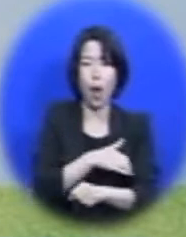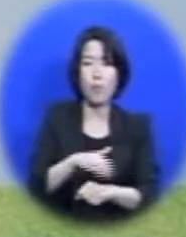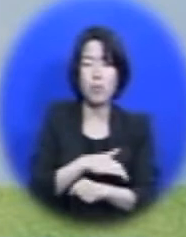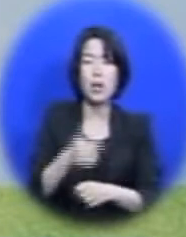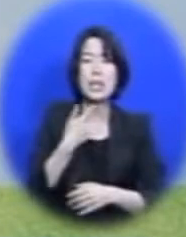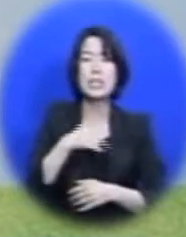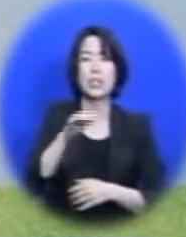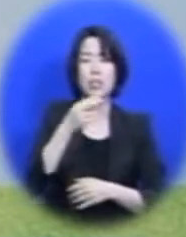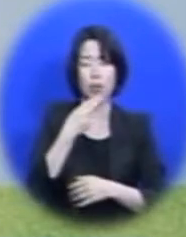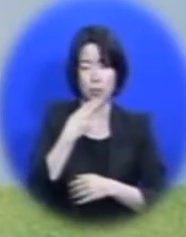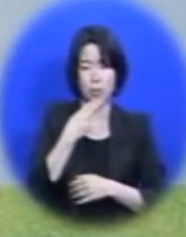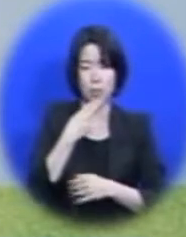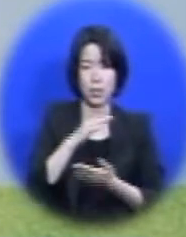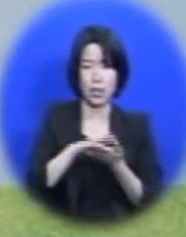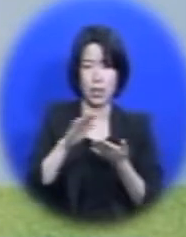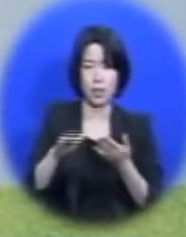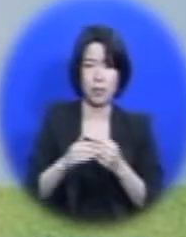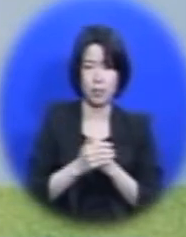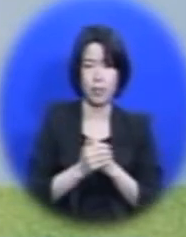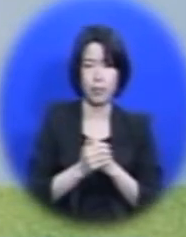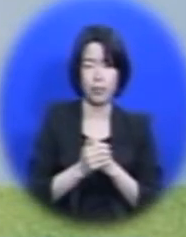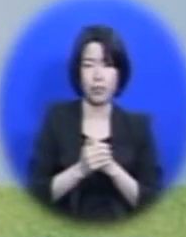적이 없었습니다.